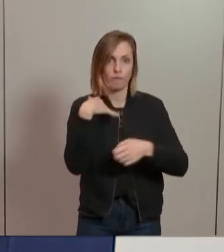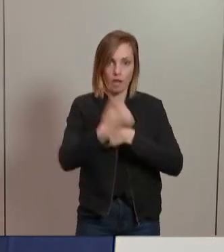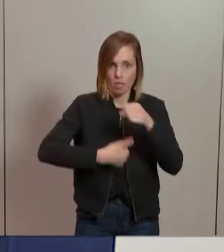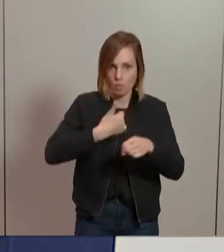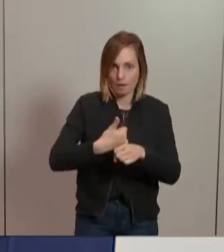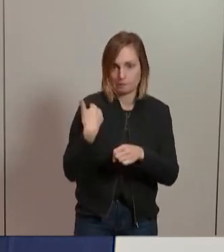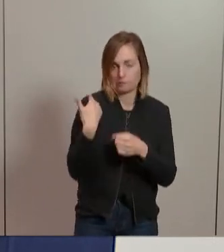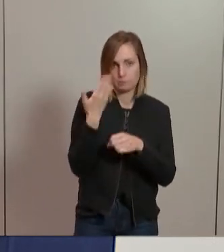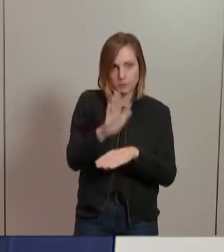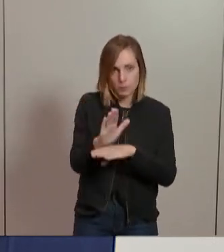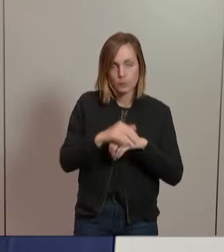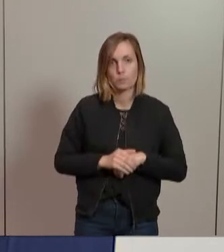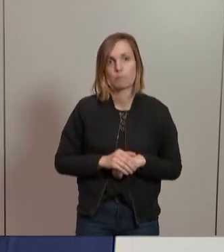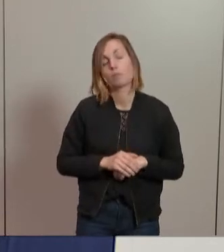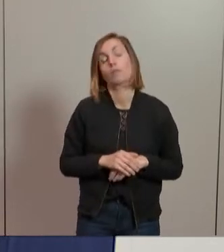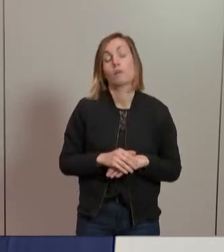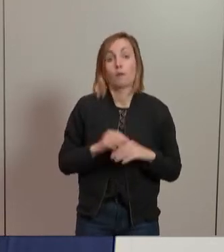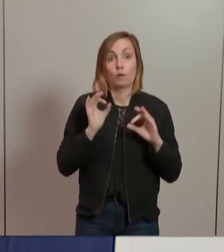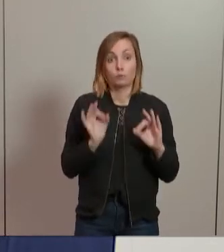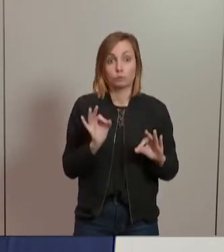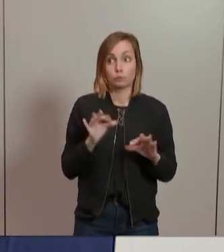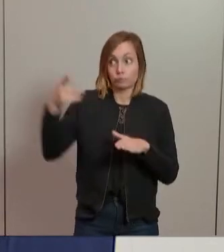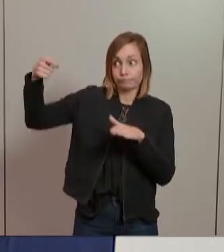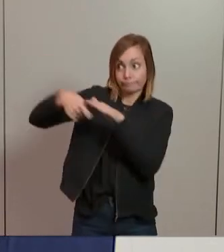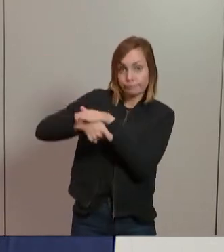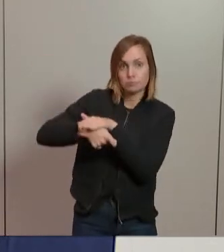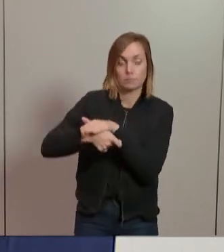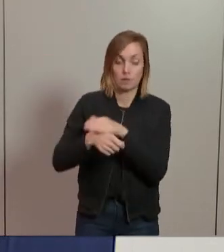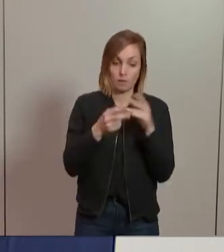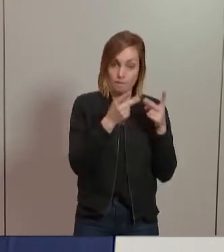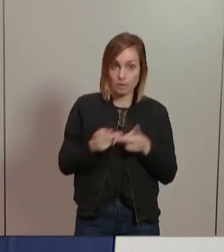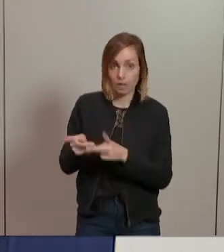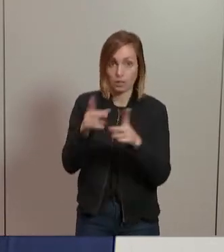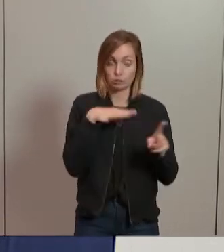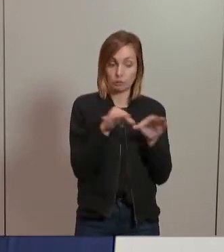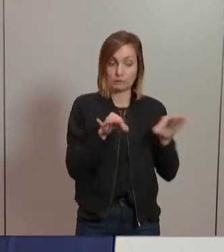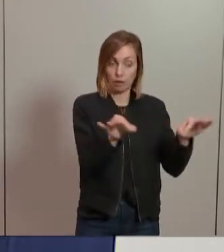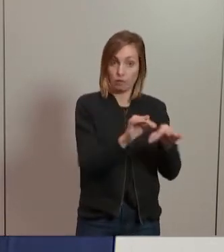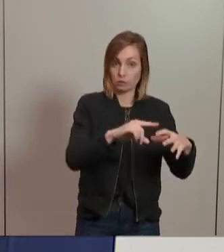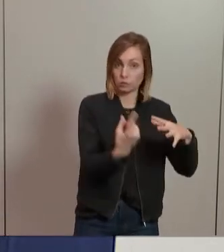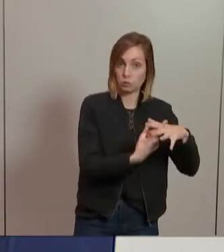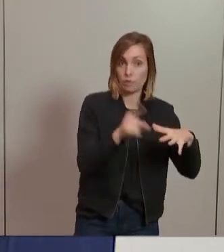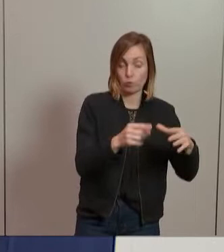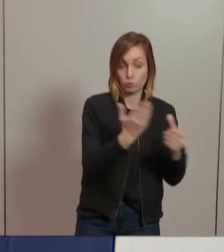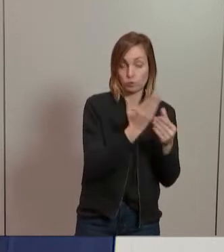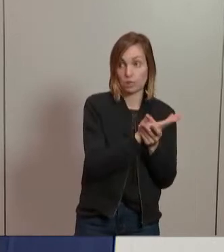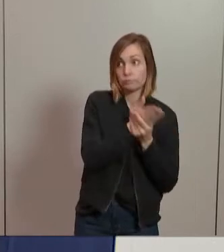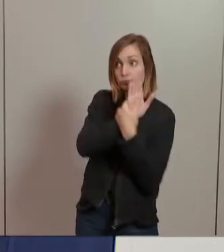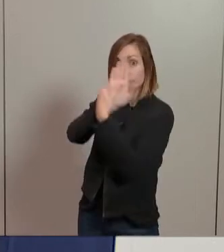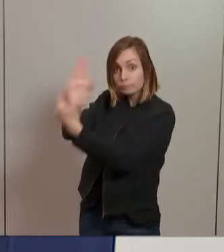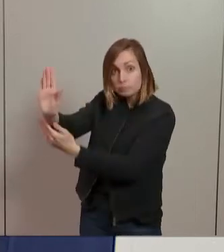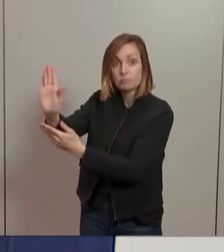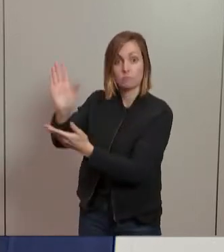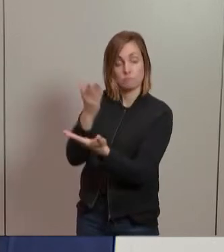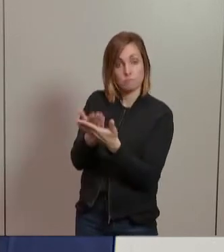précité. Et donc, afin de bénéficier de ce soutien financier, les communes disposant de terrains d'insertion doivent transmettre un dossier justifiant